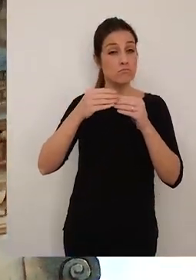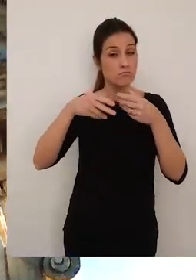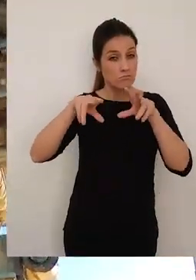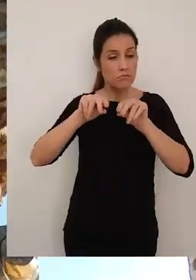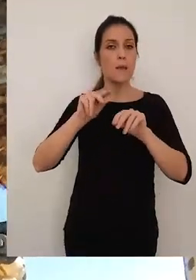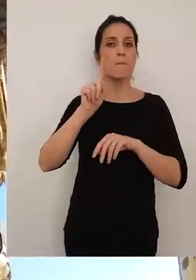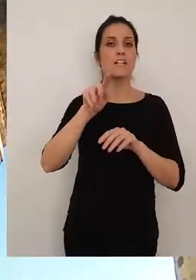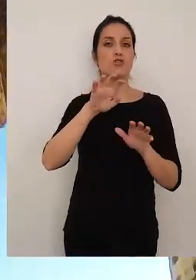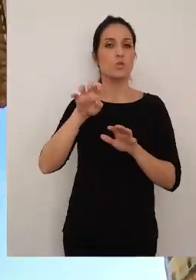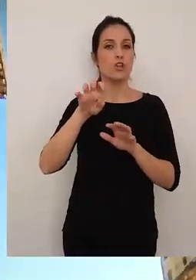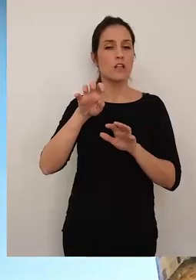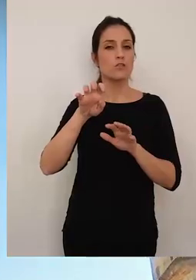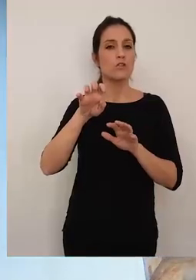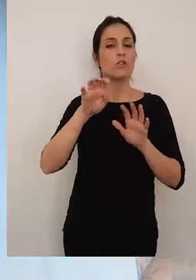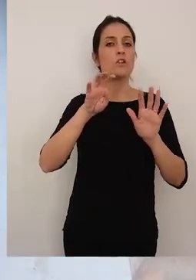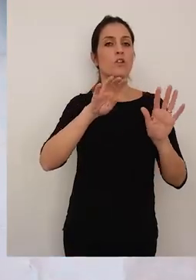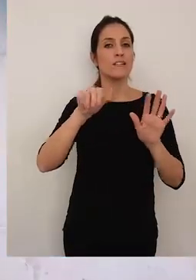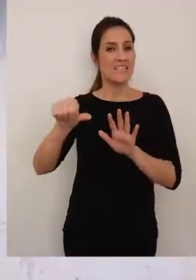portale d'ingresso.